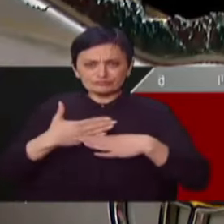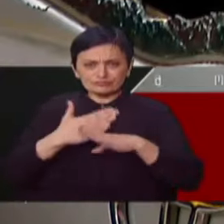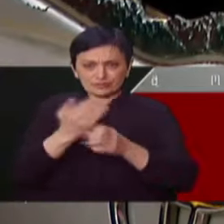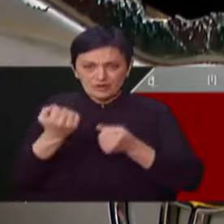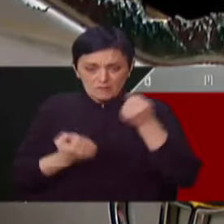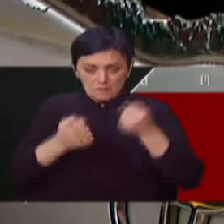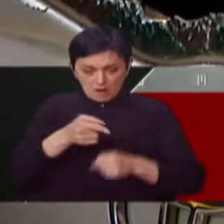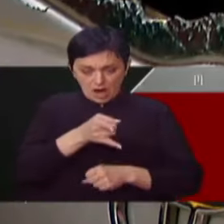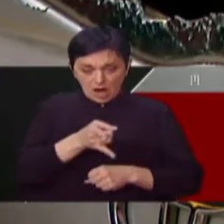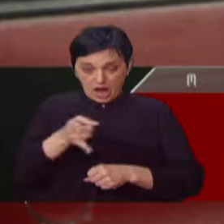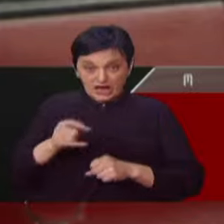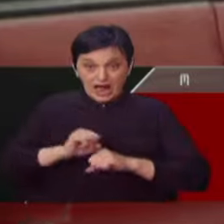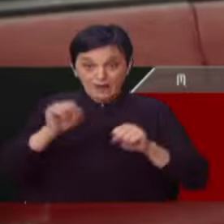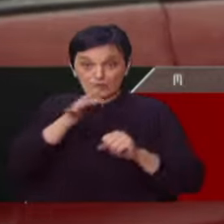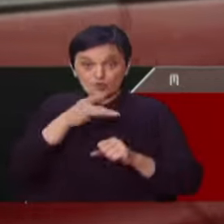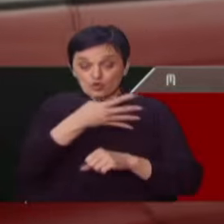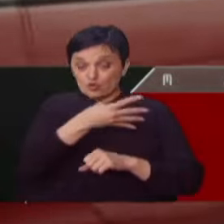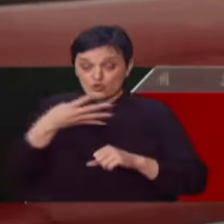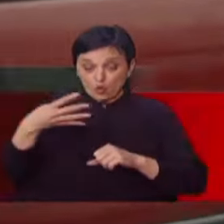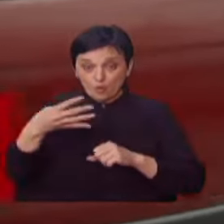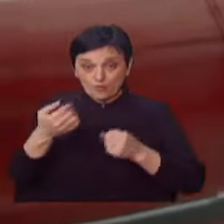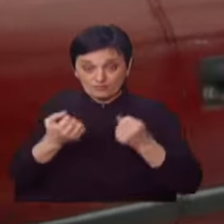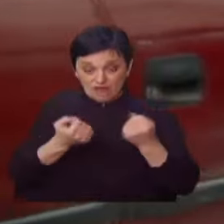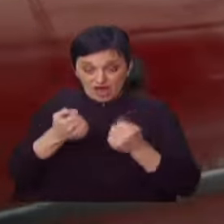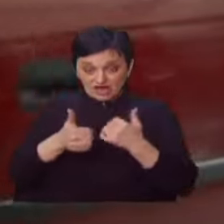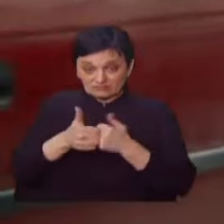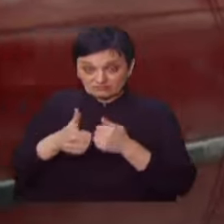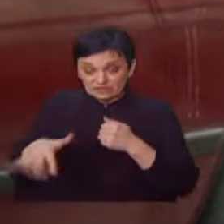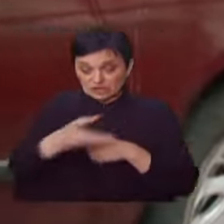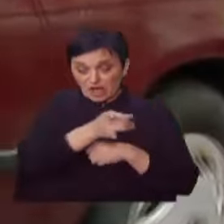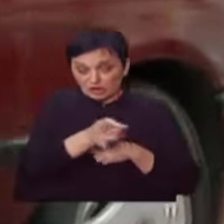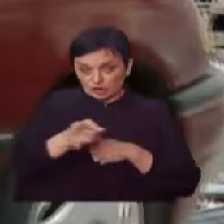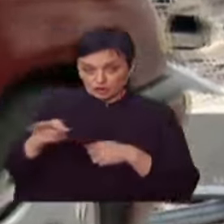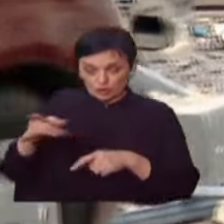qvela is mankana romelits apetkebis dros korpusis ezoshi da mimdebare territoriaze idga.